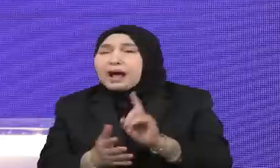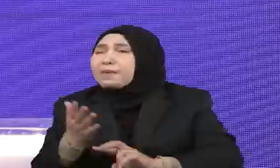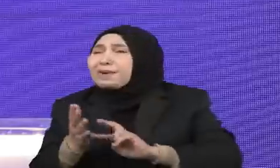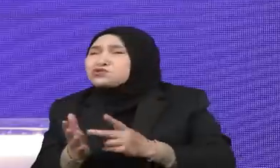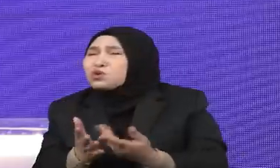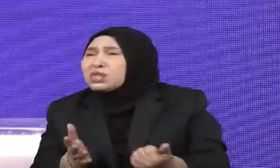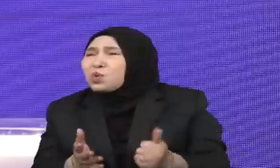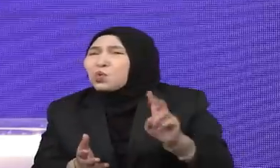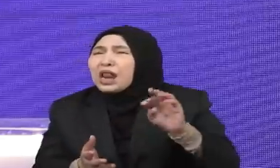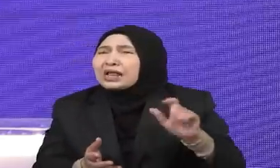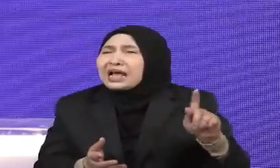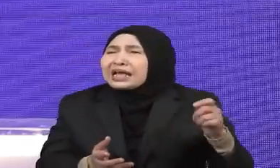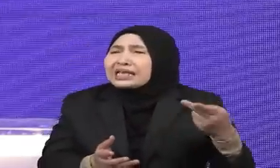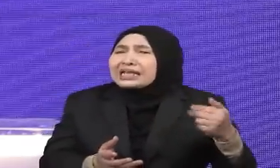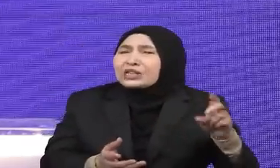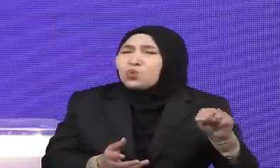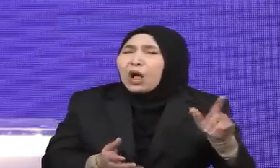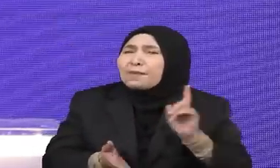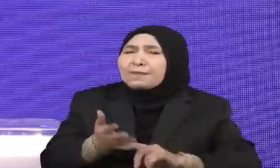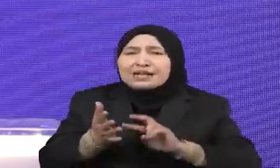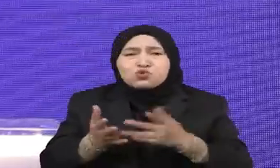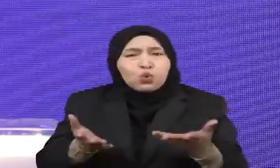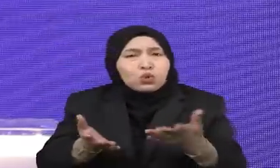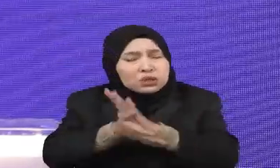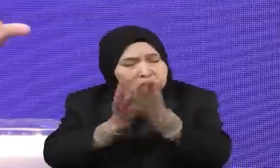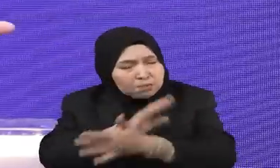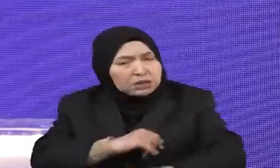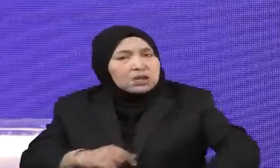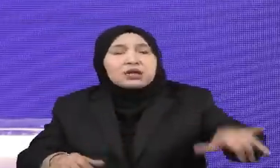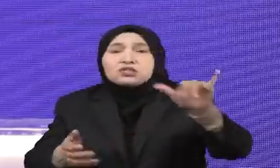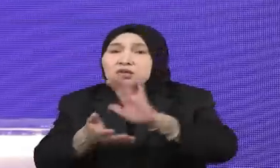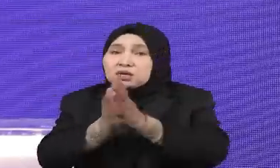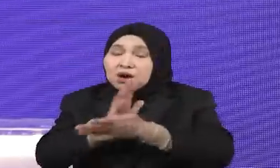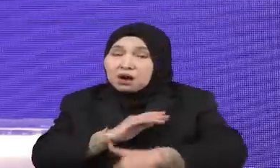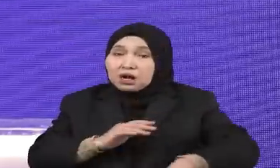maksud dalam hadis ada dinyatakan Wuhan ini